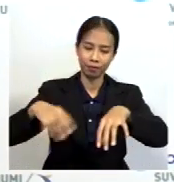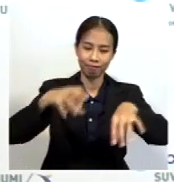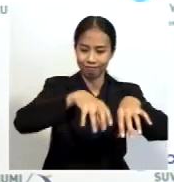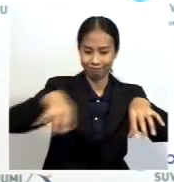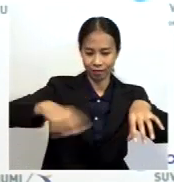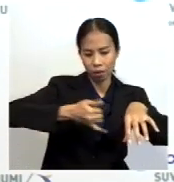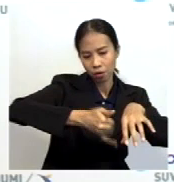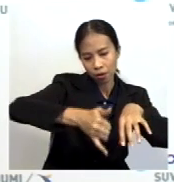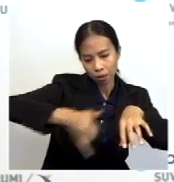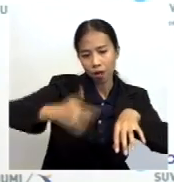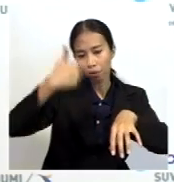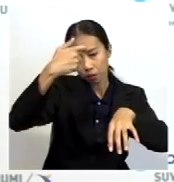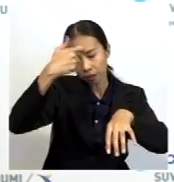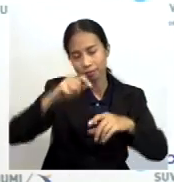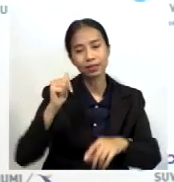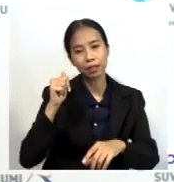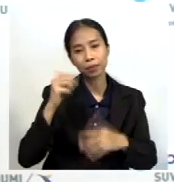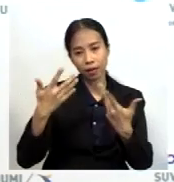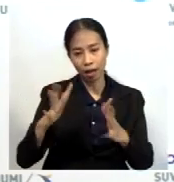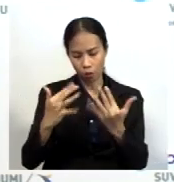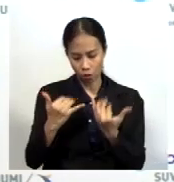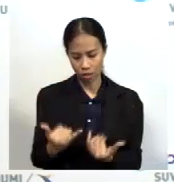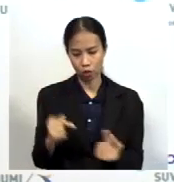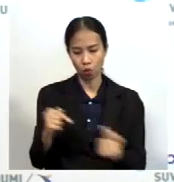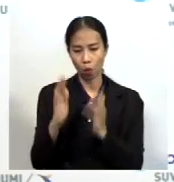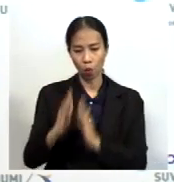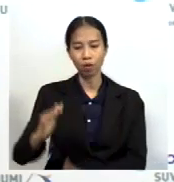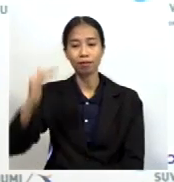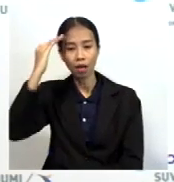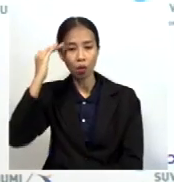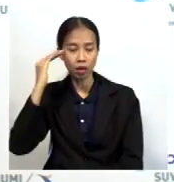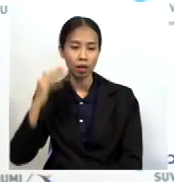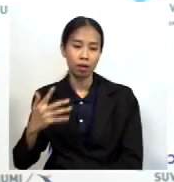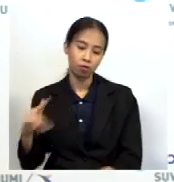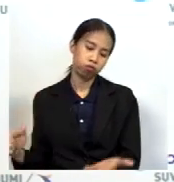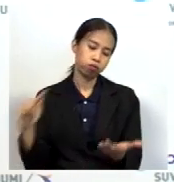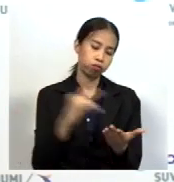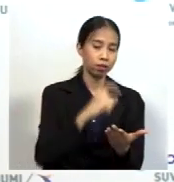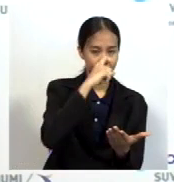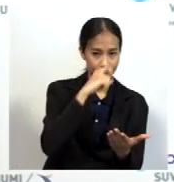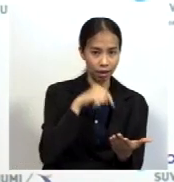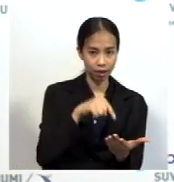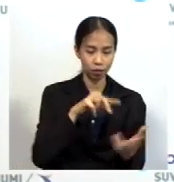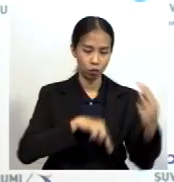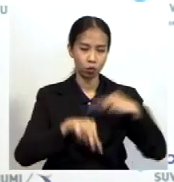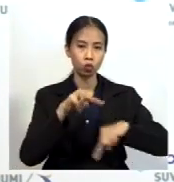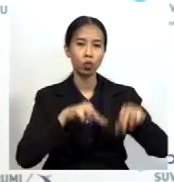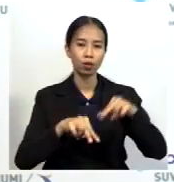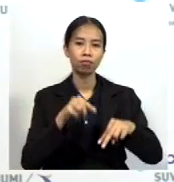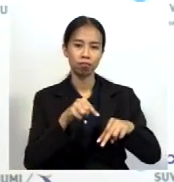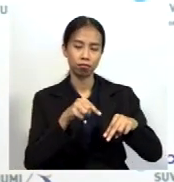ะวันนี้มาจากประเทศเกาหลีเนี่ยจะมีการเพิ่มการคัดกรองที่เขาเรียกพวกเราเรียกกันว่าเกตสกรีนนิ่ง